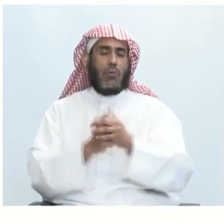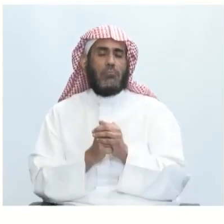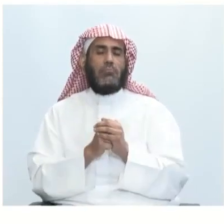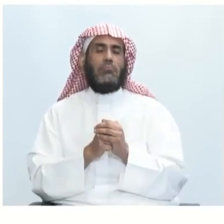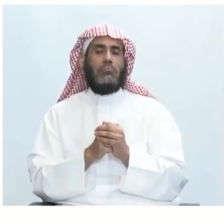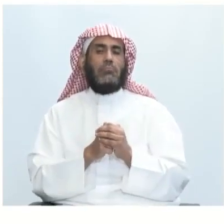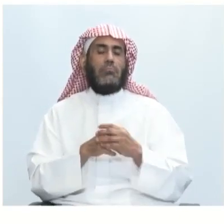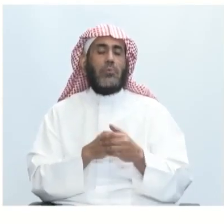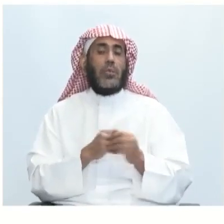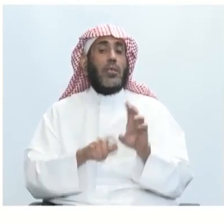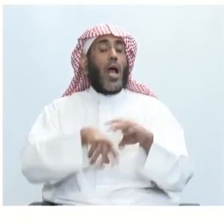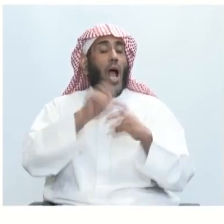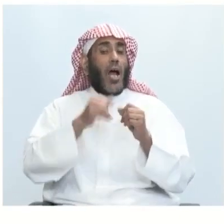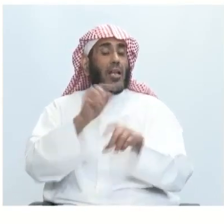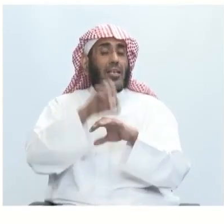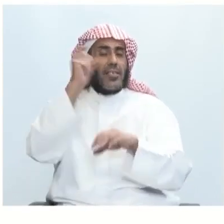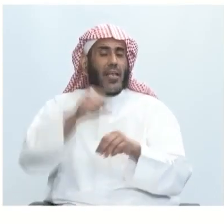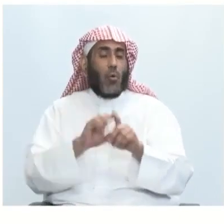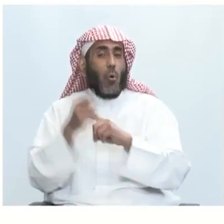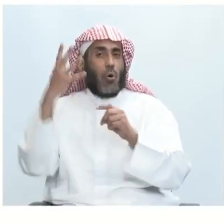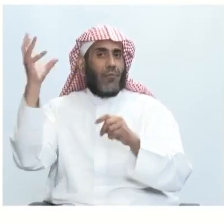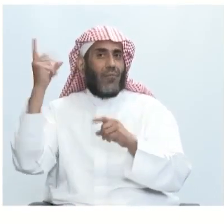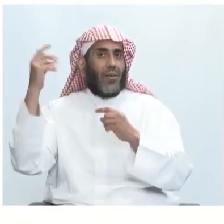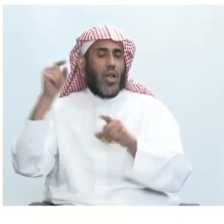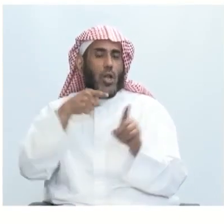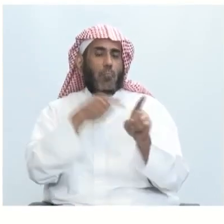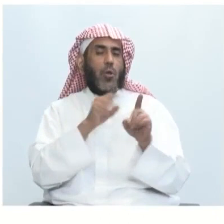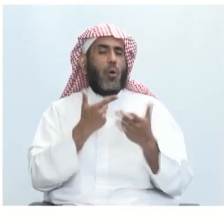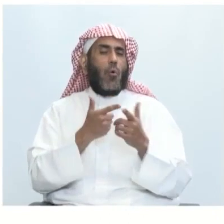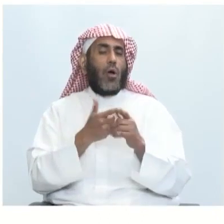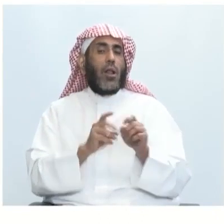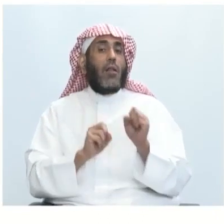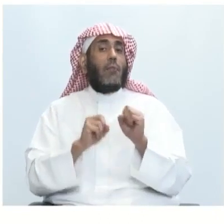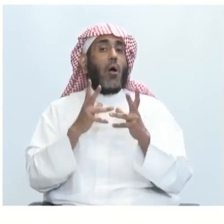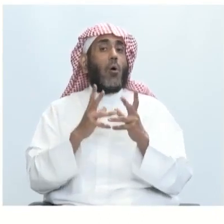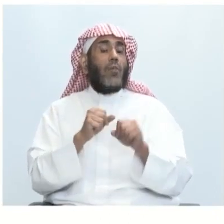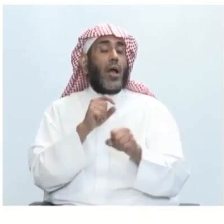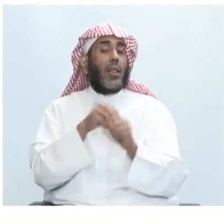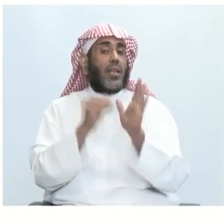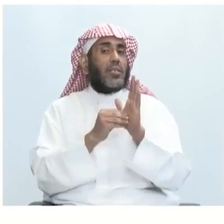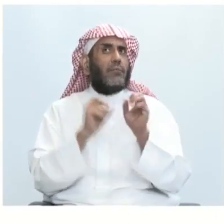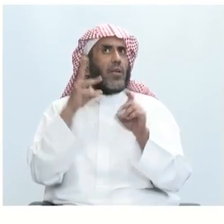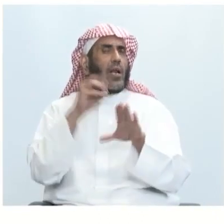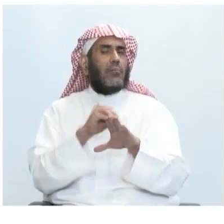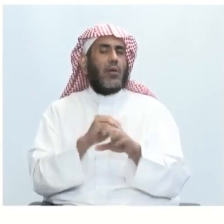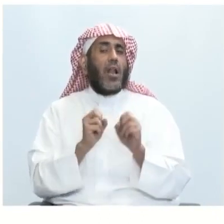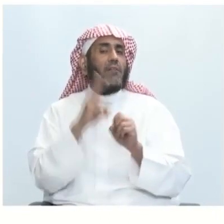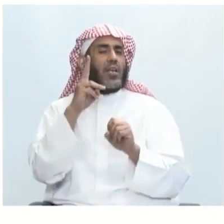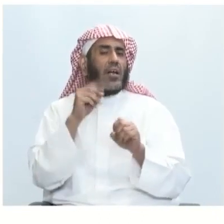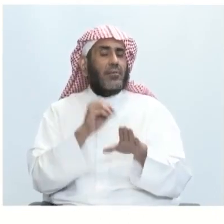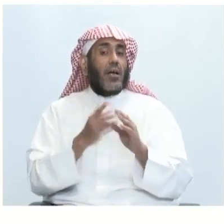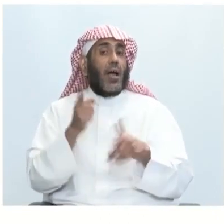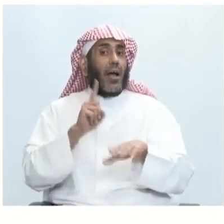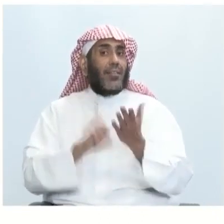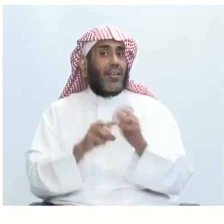النص خلق الانسان وموقف العلم منه ما الفكره في هذا النص جميل اذا الفكره ه هنا ان